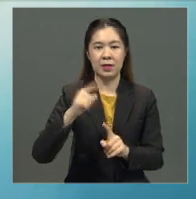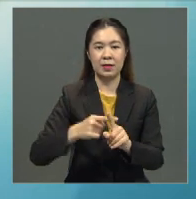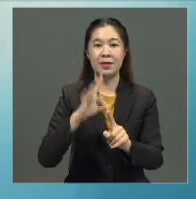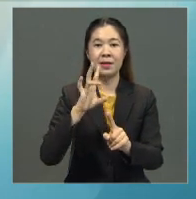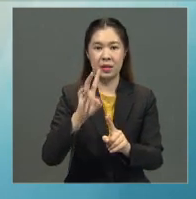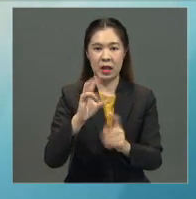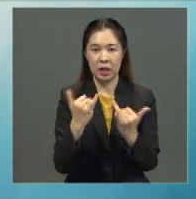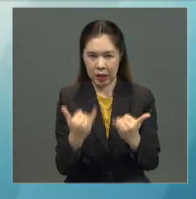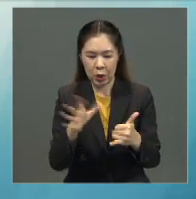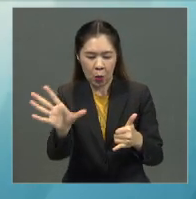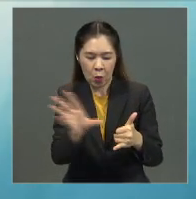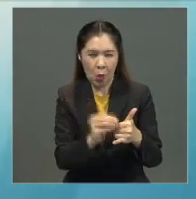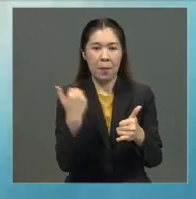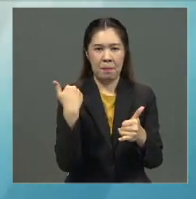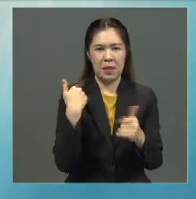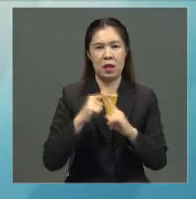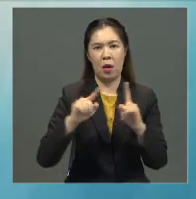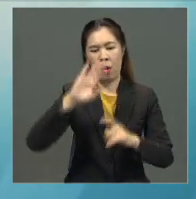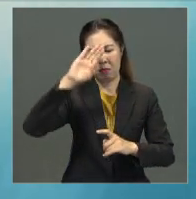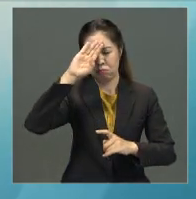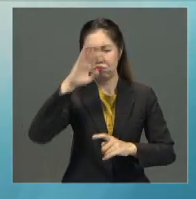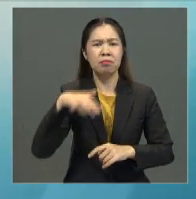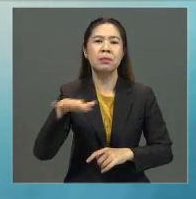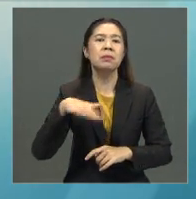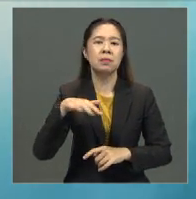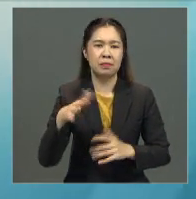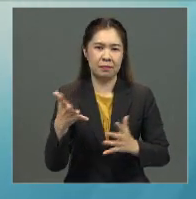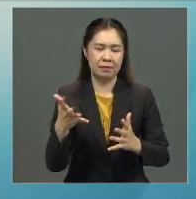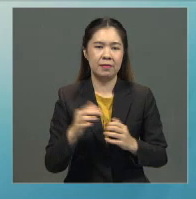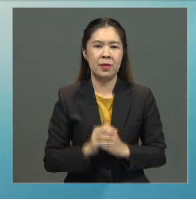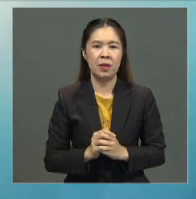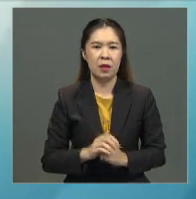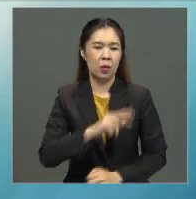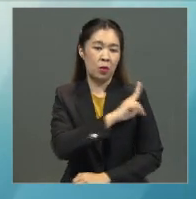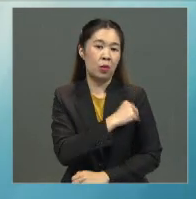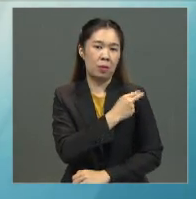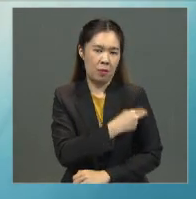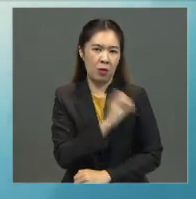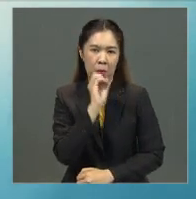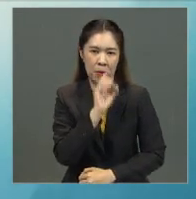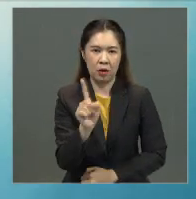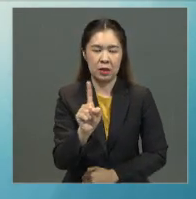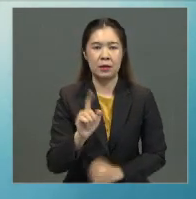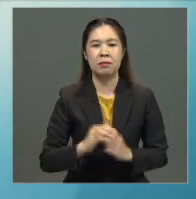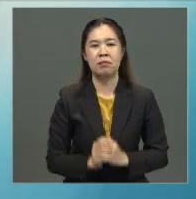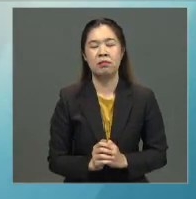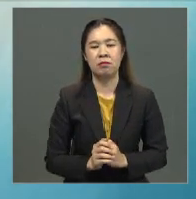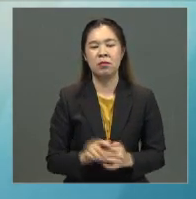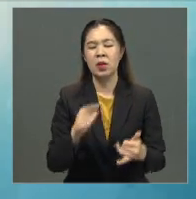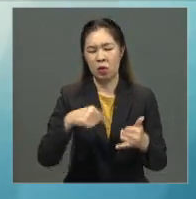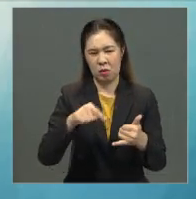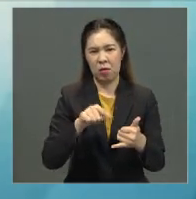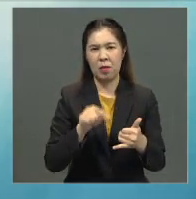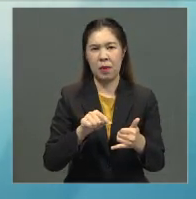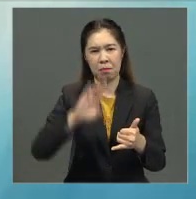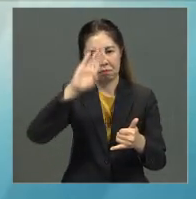กฎาคมครั้งนี้พบเชื้อแต่ว่าไม่มีอาการนะคะไม่มีอาการเหมือนเดิมคุณหมอก็เลยย้ำนะคะว่าหลังๆมาเนี่ยก็จะเป็นลักษณะแบบนี้เย